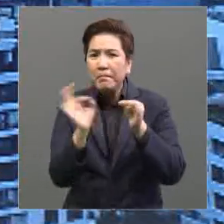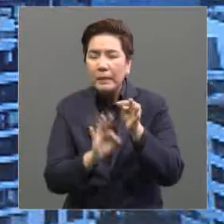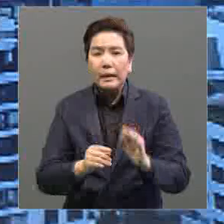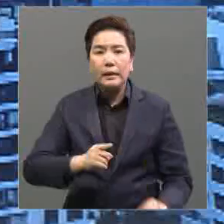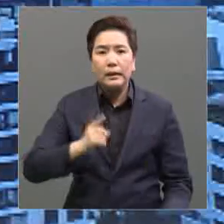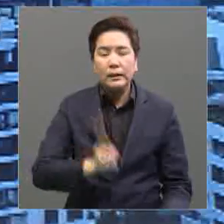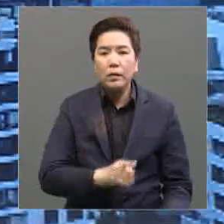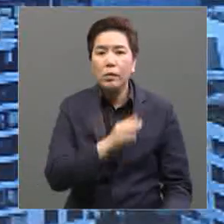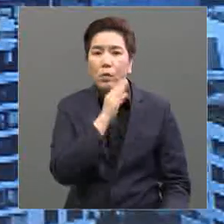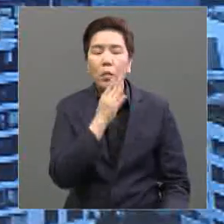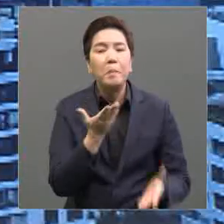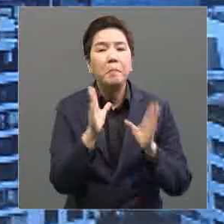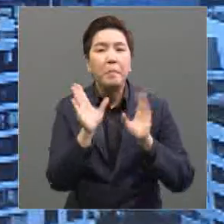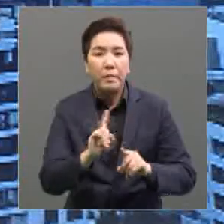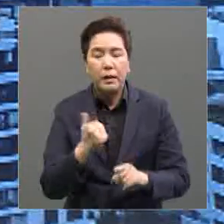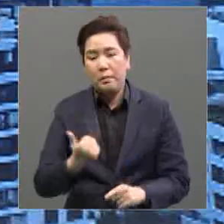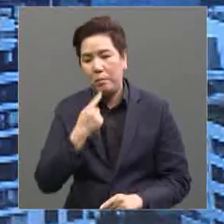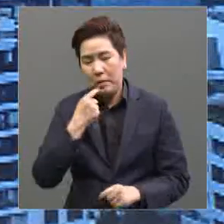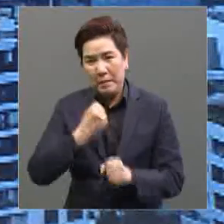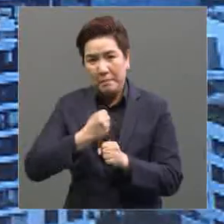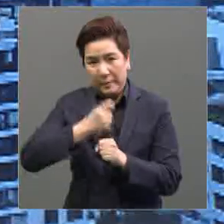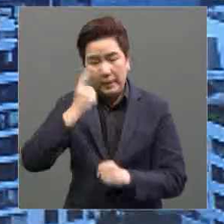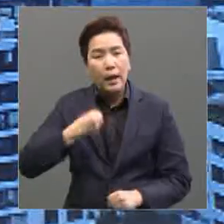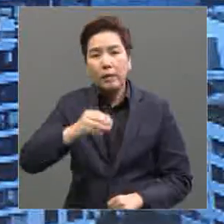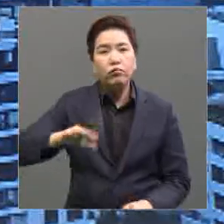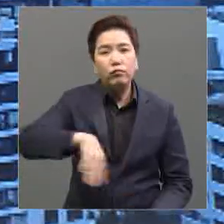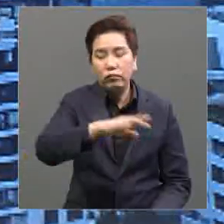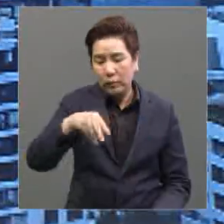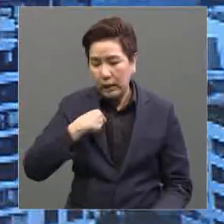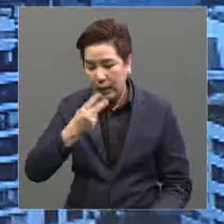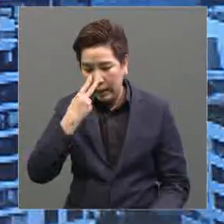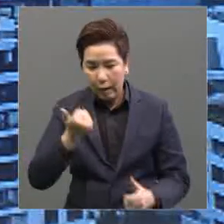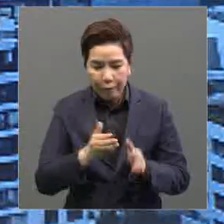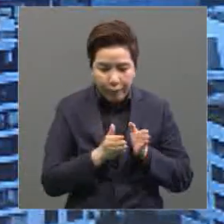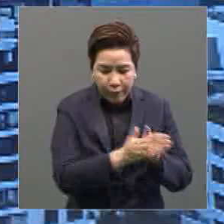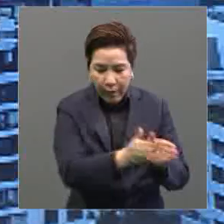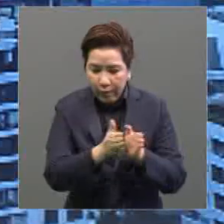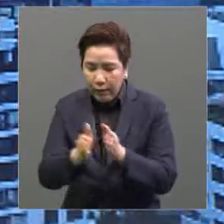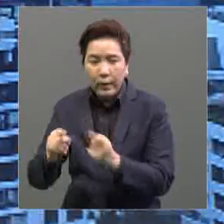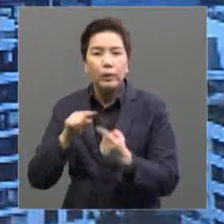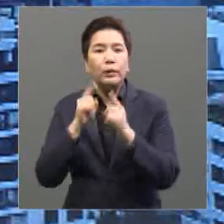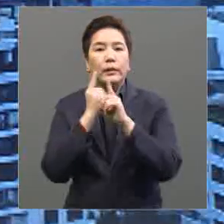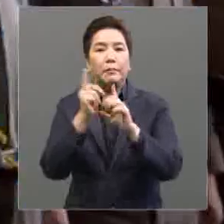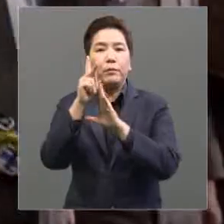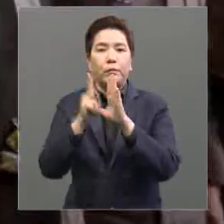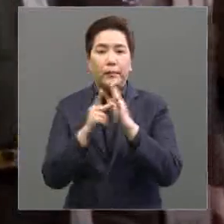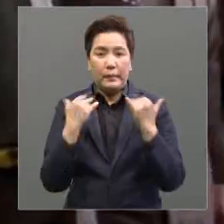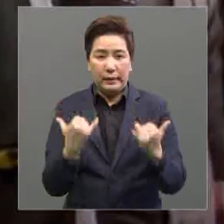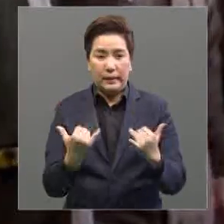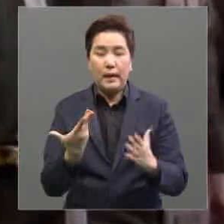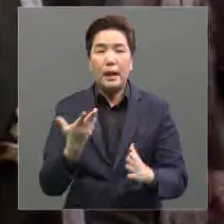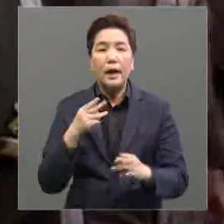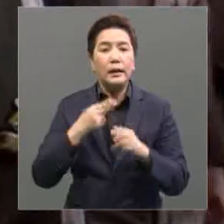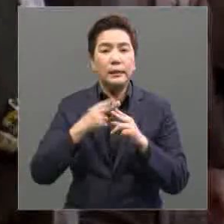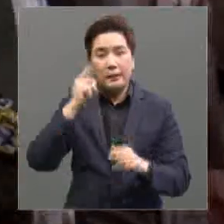งหรือเปล่านะก็ยืนยันว่าจะทำความจริงให้ปรากฏและให้ความเป็นธรรมกับทุกฝ่ายตามอำนาจทางกฎหมายครับโดยทางด้านพลตำรวจ